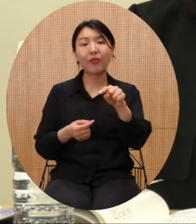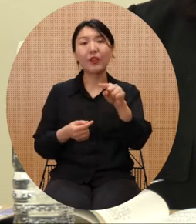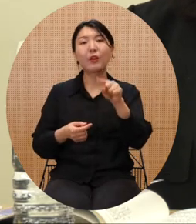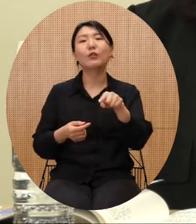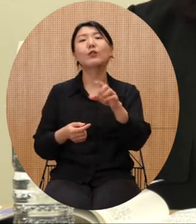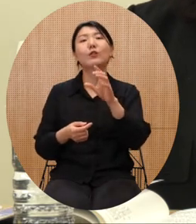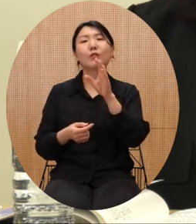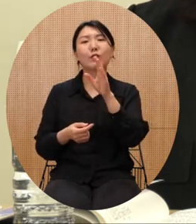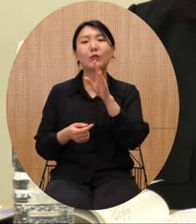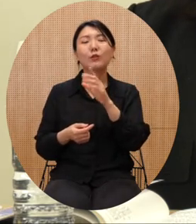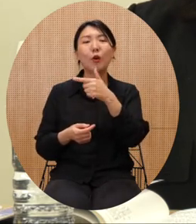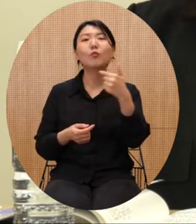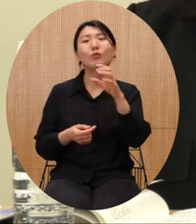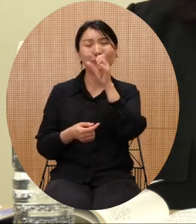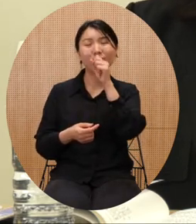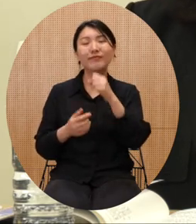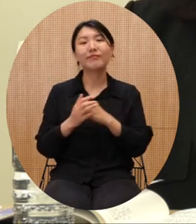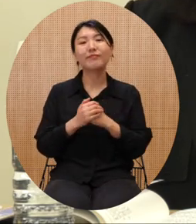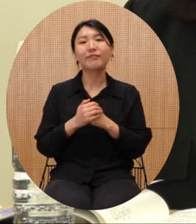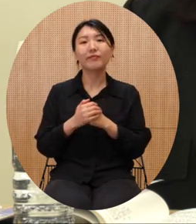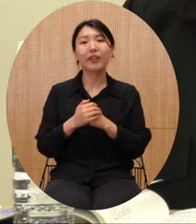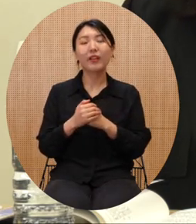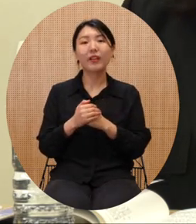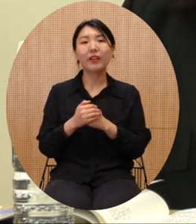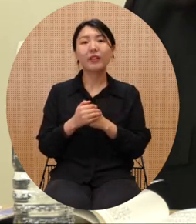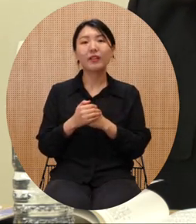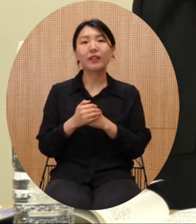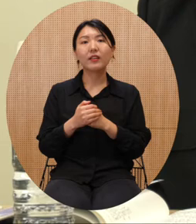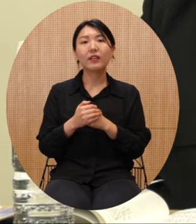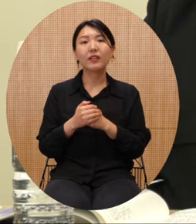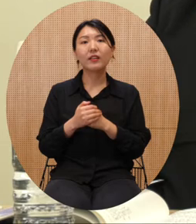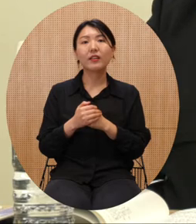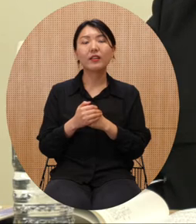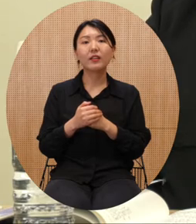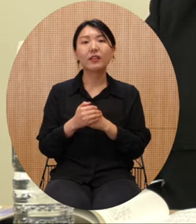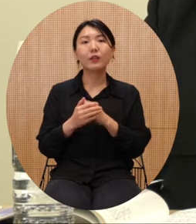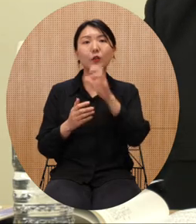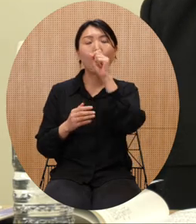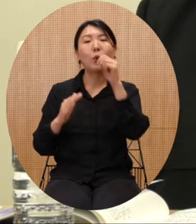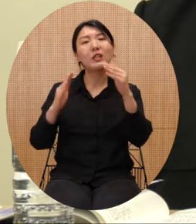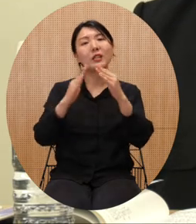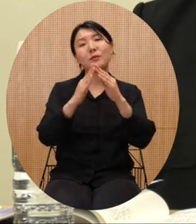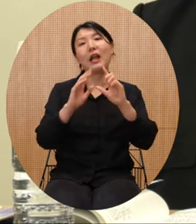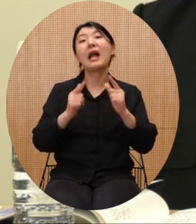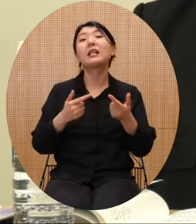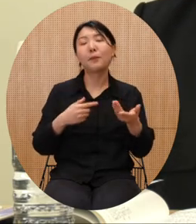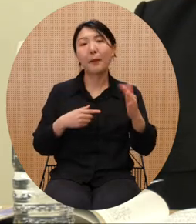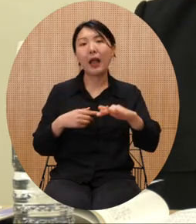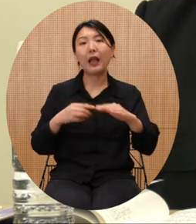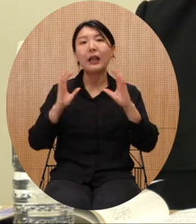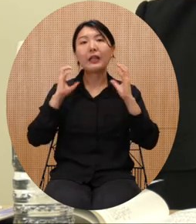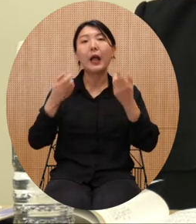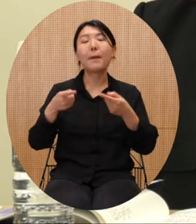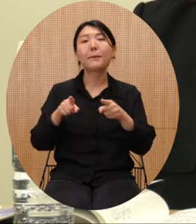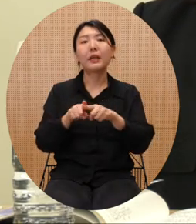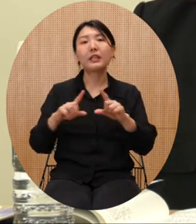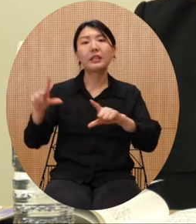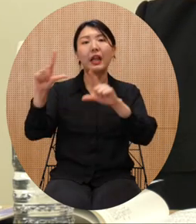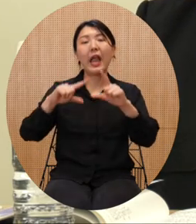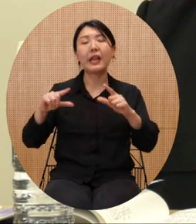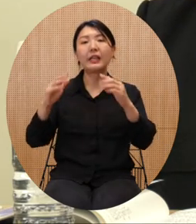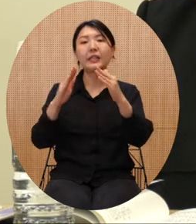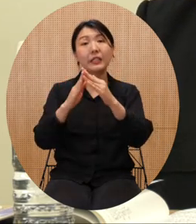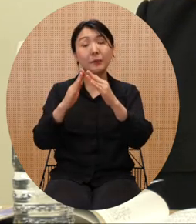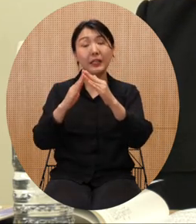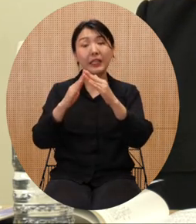거라고 생각을 하거든요. 그래서 좋은 집은 아니지만 아이들과 같이 지낼 수 있는 집 자체가